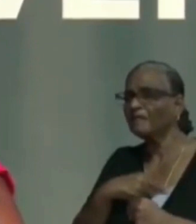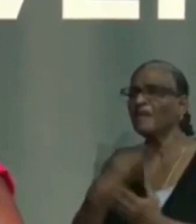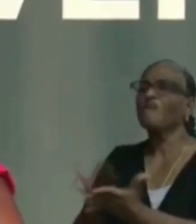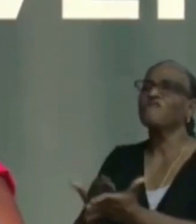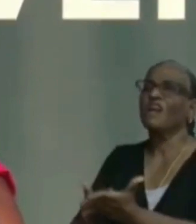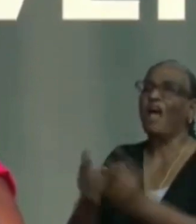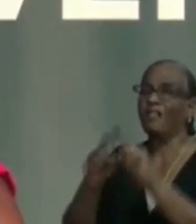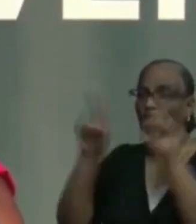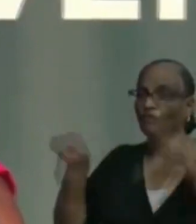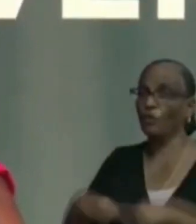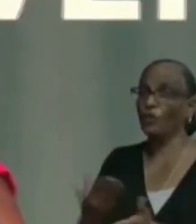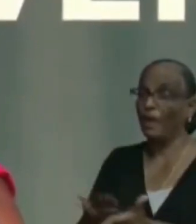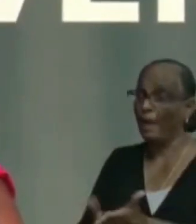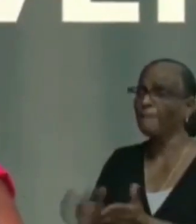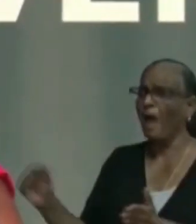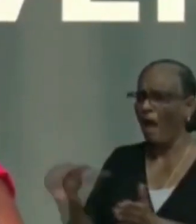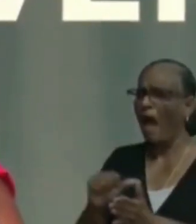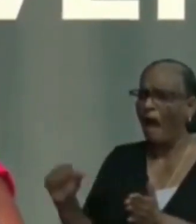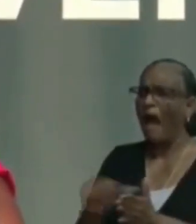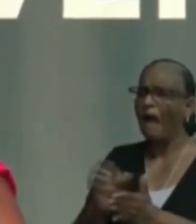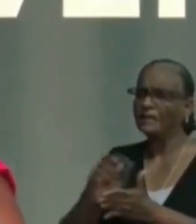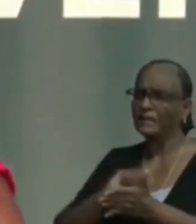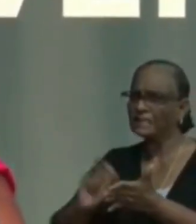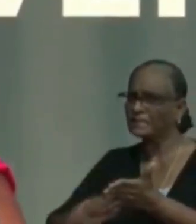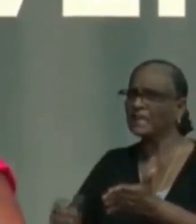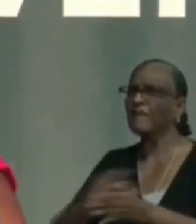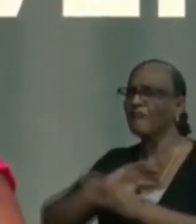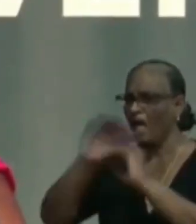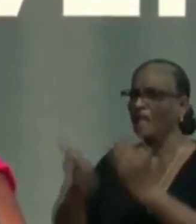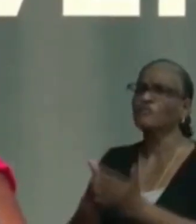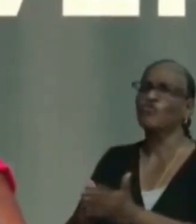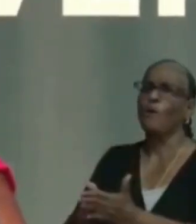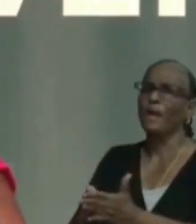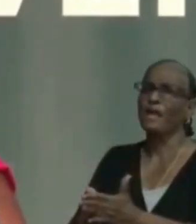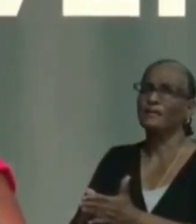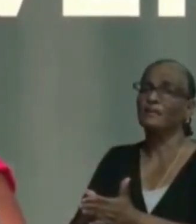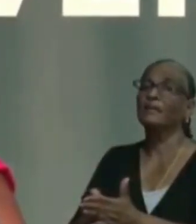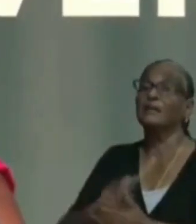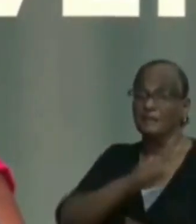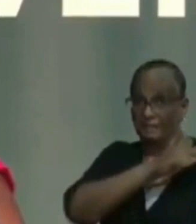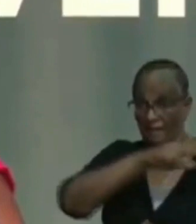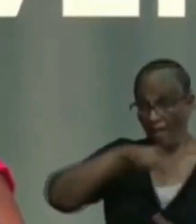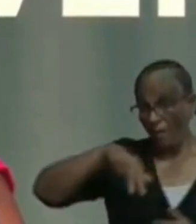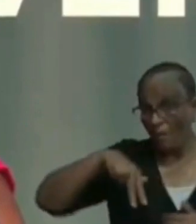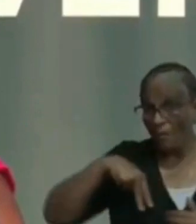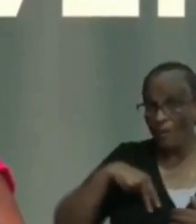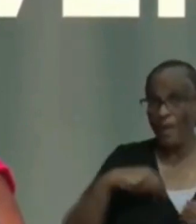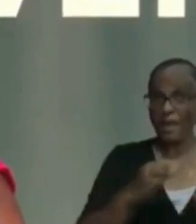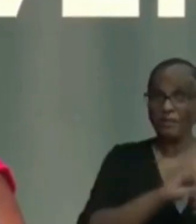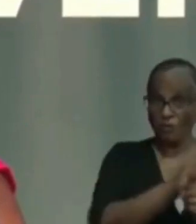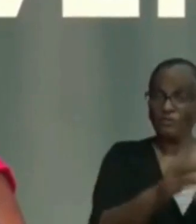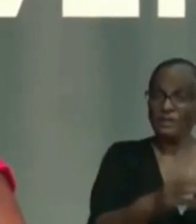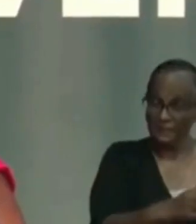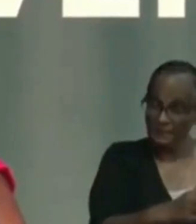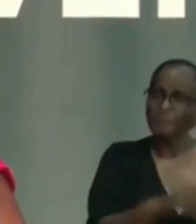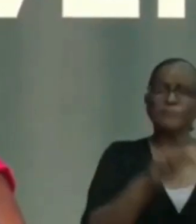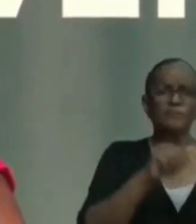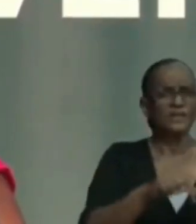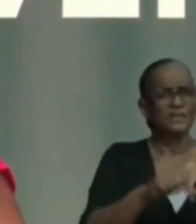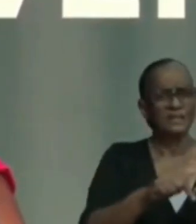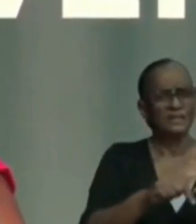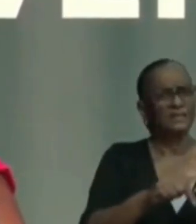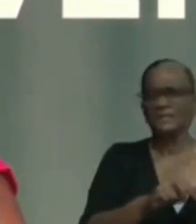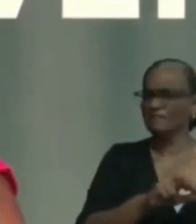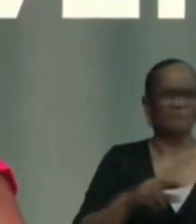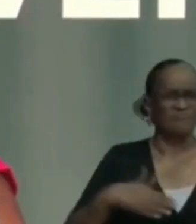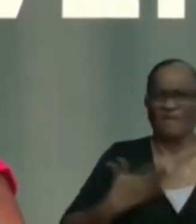geldige vergunning hebben en alle andere zaken, dat alles in orde is, dan hebben wij binnen deze operatie geen